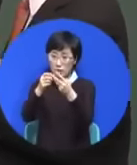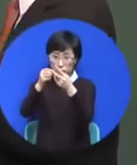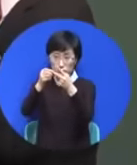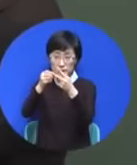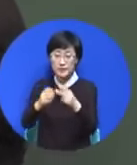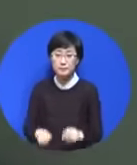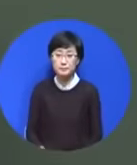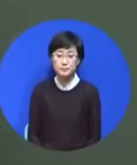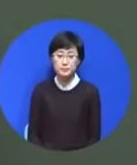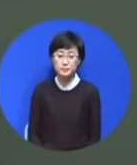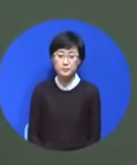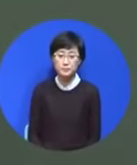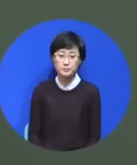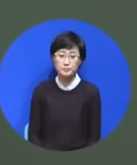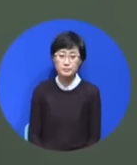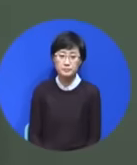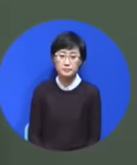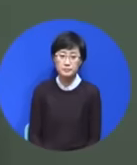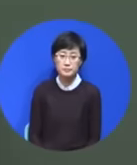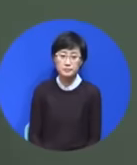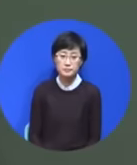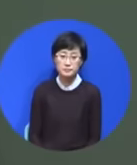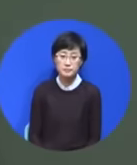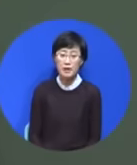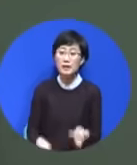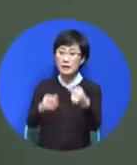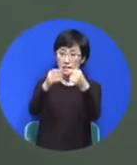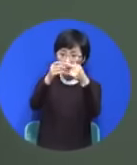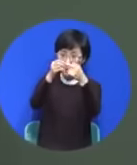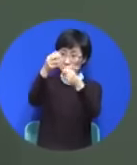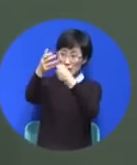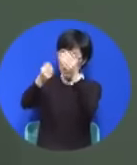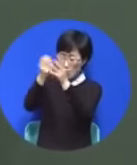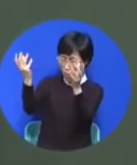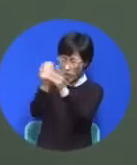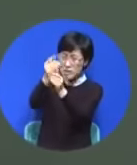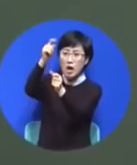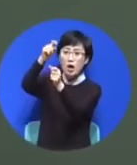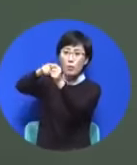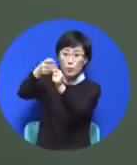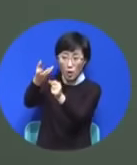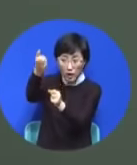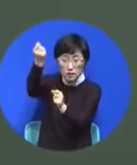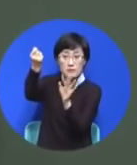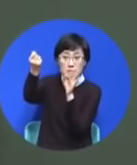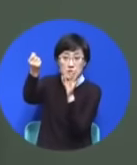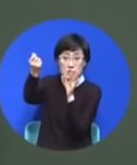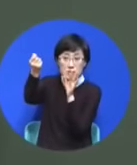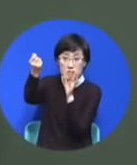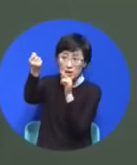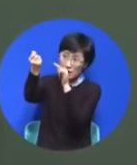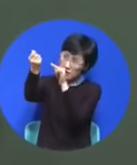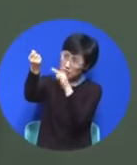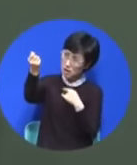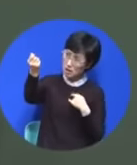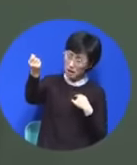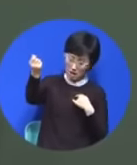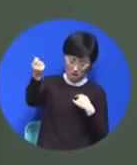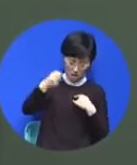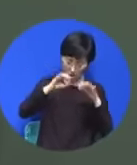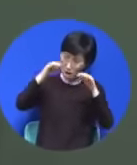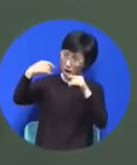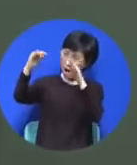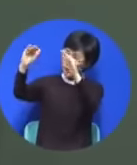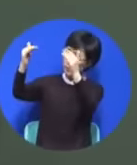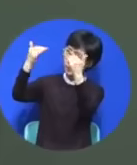겁니다이 축복을 가지고 있는이 부분이 아무리 좋아도 나에게 있는 목표를 모르면 안